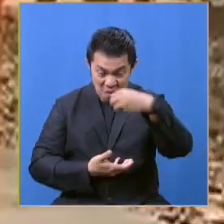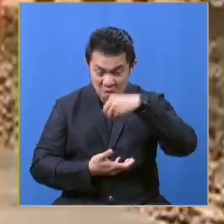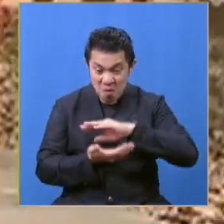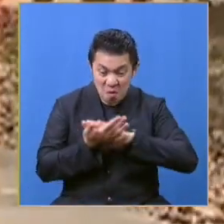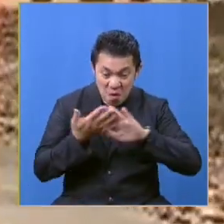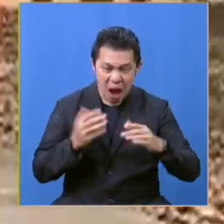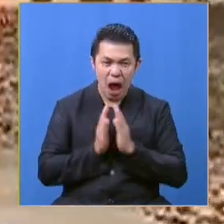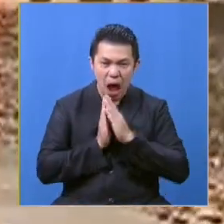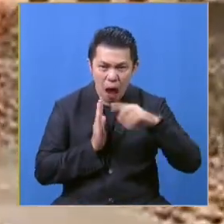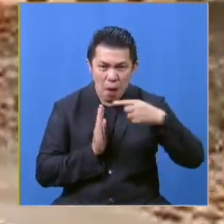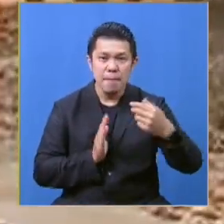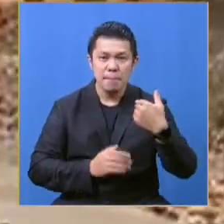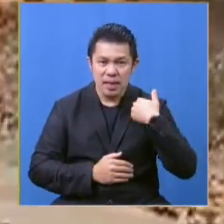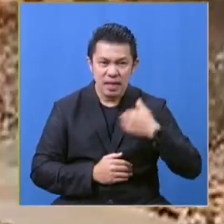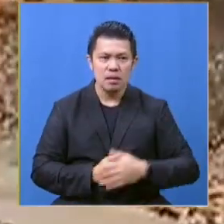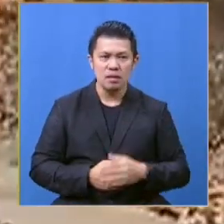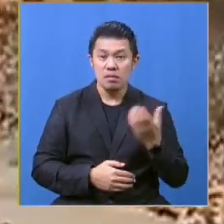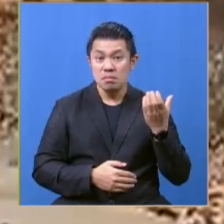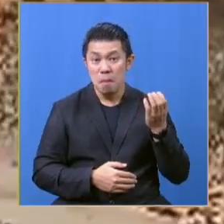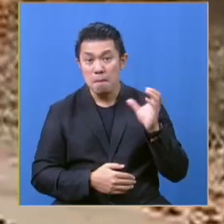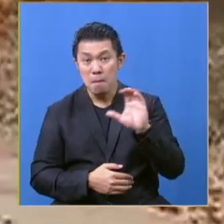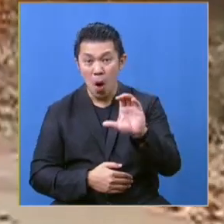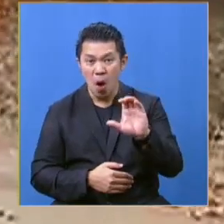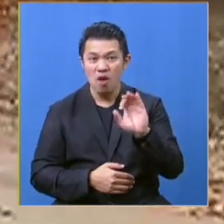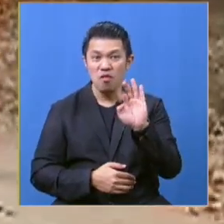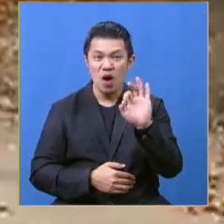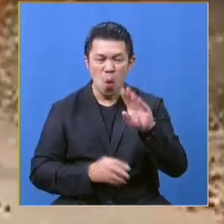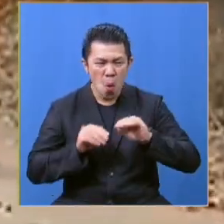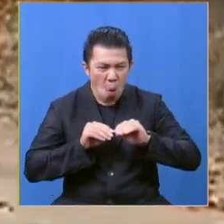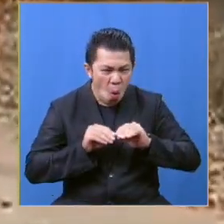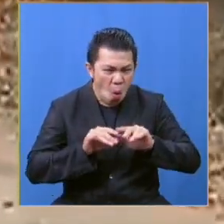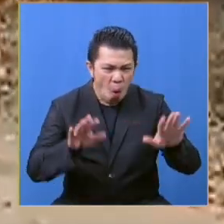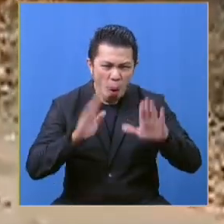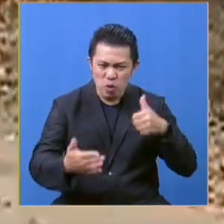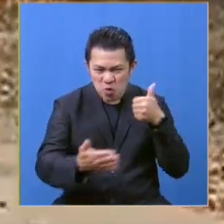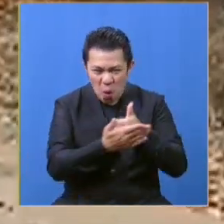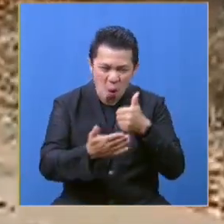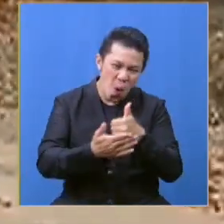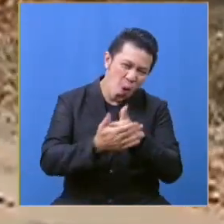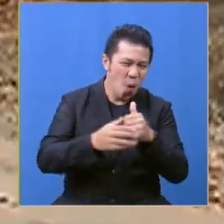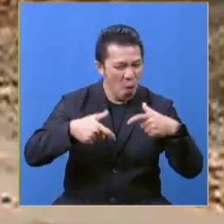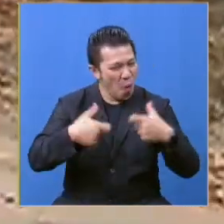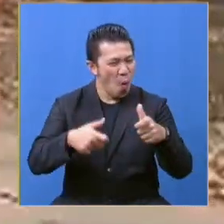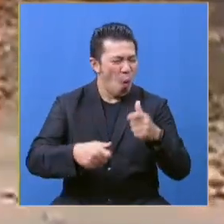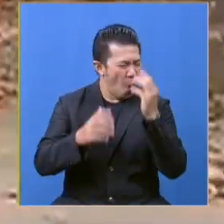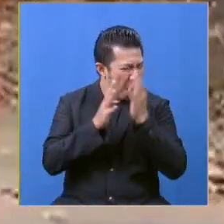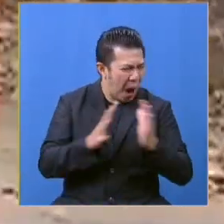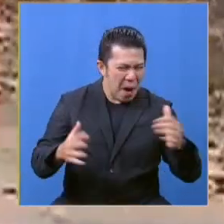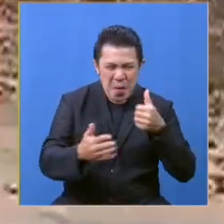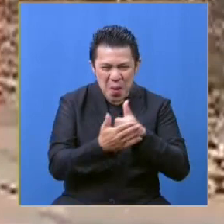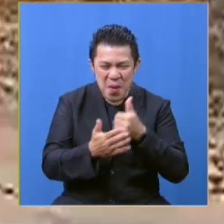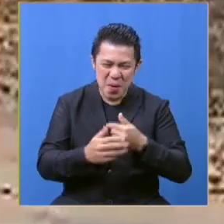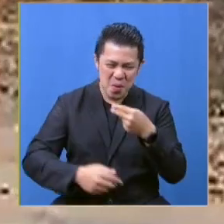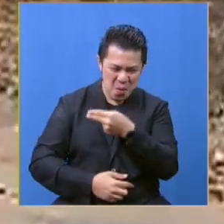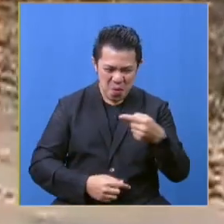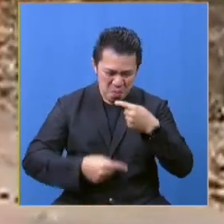รากฏว่าพอมีการโพสต์กันในโซเชียลมีเดียคนมากดไลค์คลิปนี้กันเป็นจำนวนมากแล้วก็แสดงความคิด